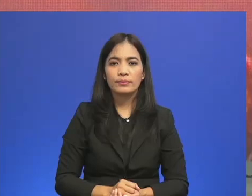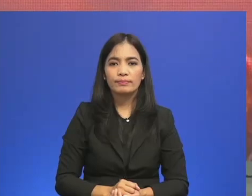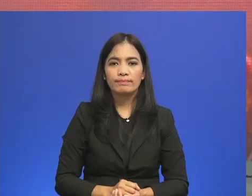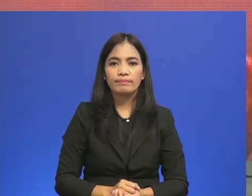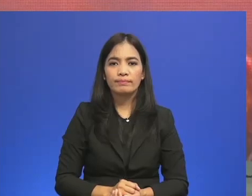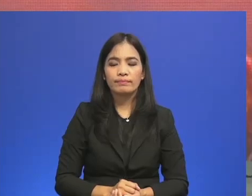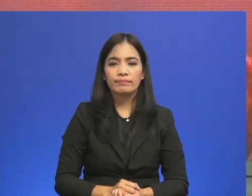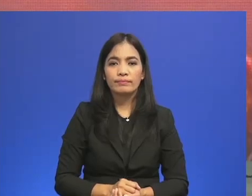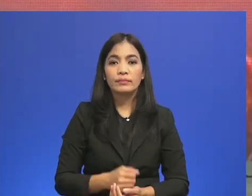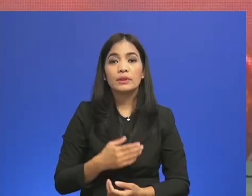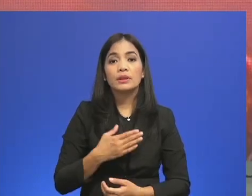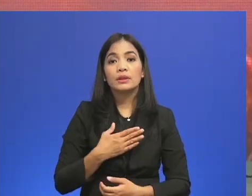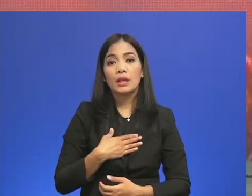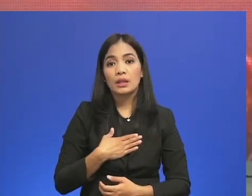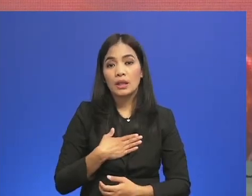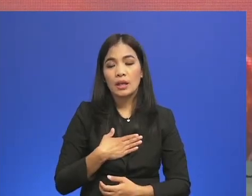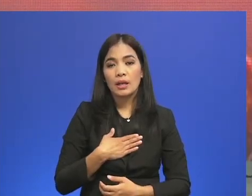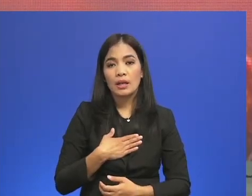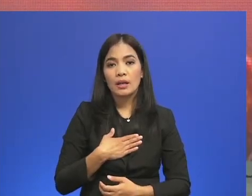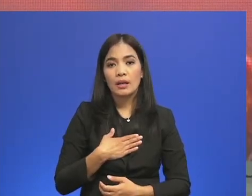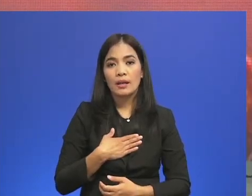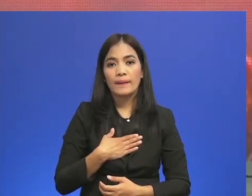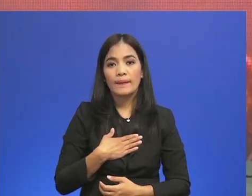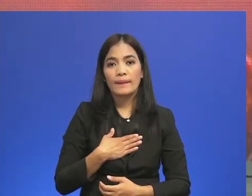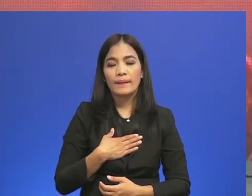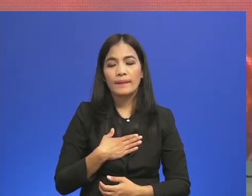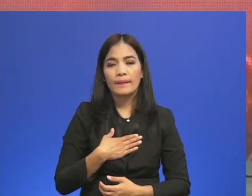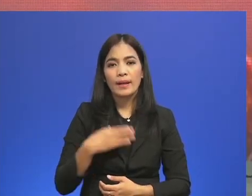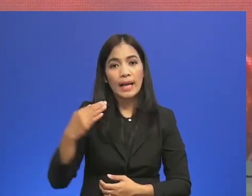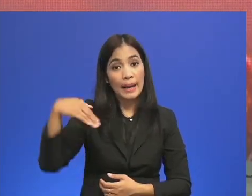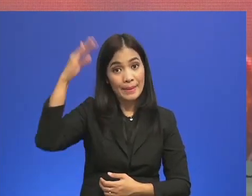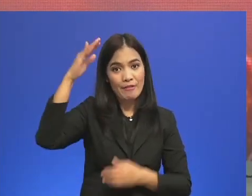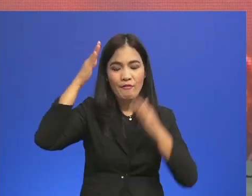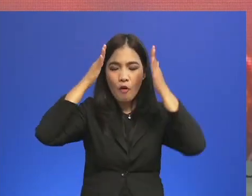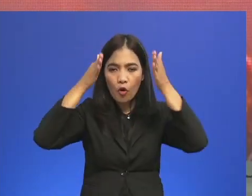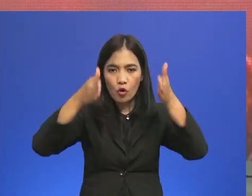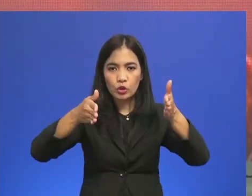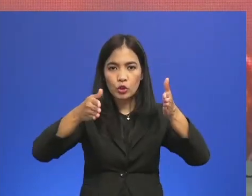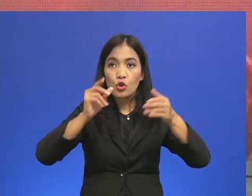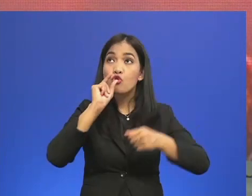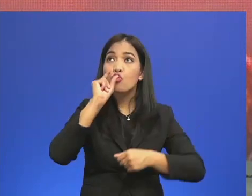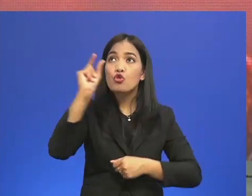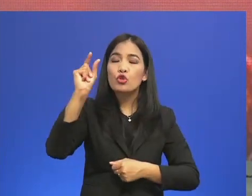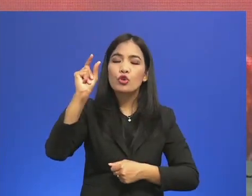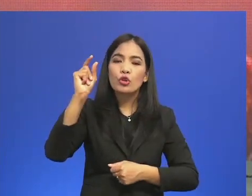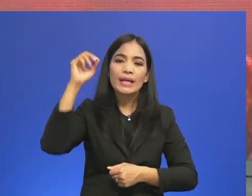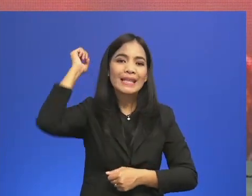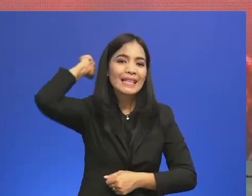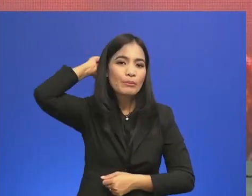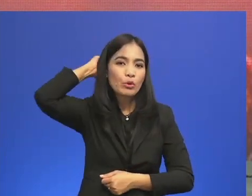Terus terangnya saya lebih fokus kepada ibu-ibu yang menderita.